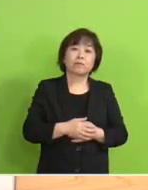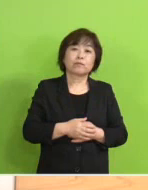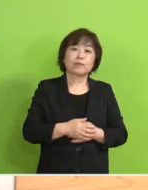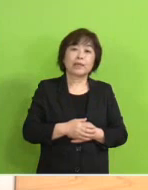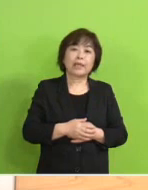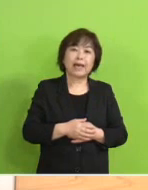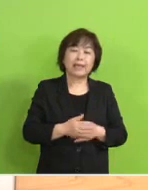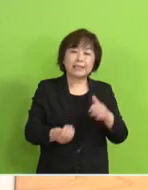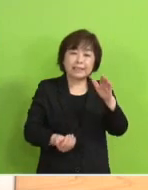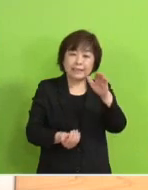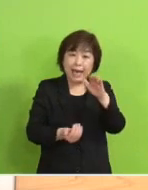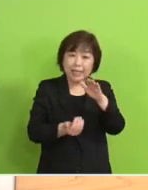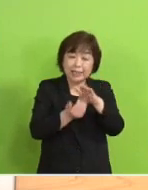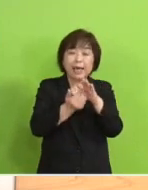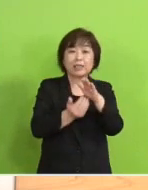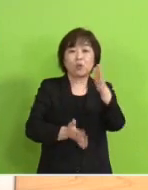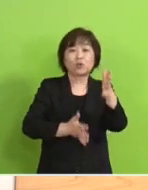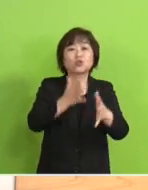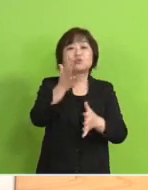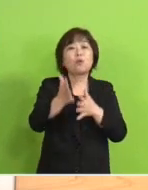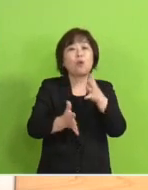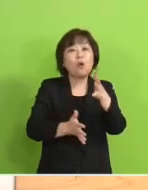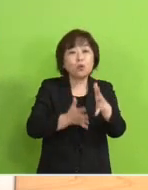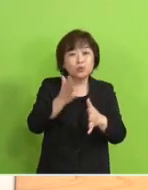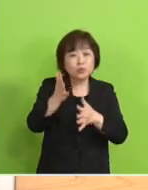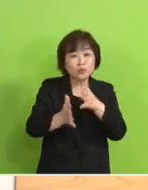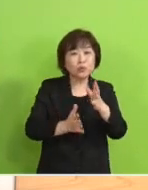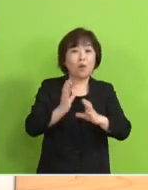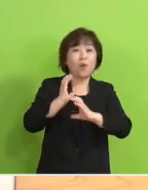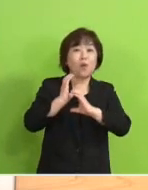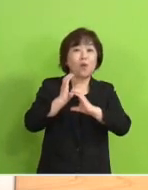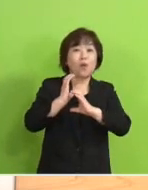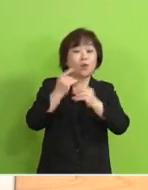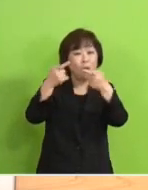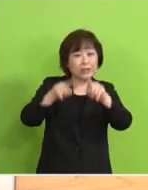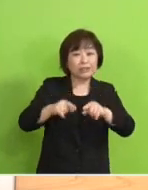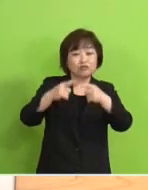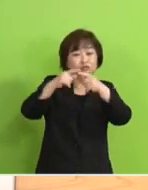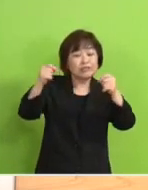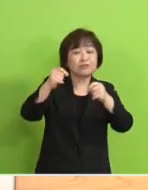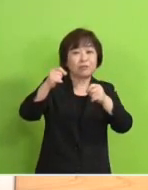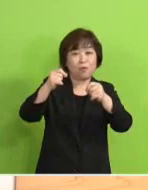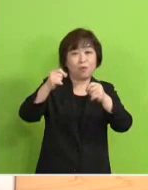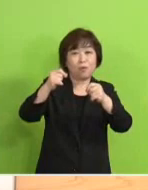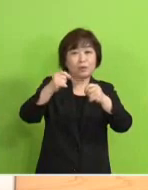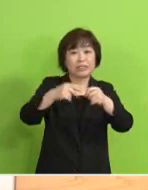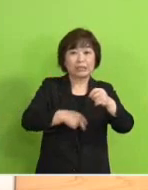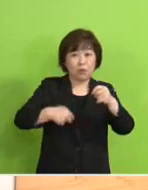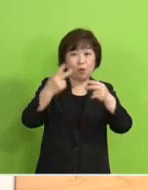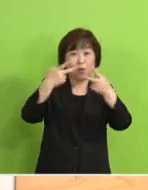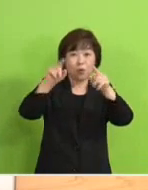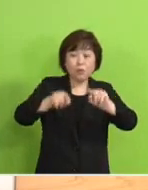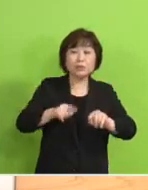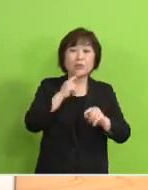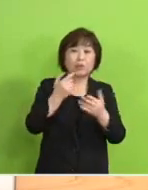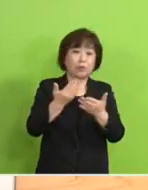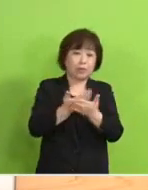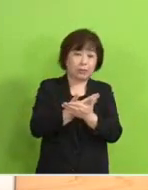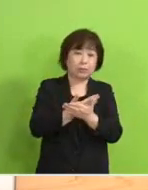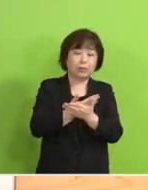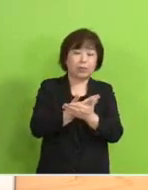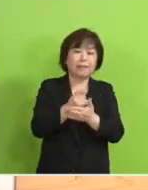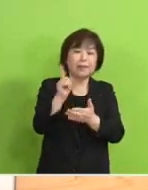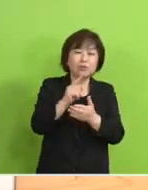最大のスポーツの祭典、国家事業 ということになりますから、なんと